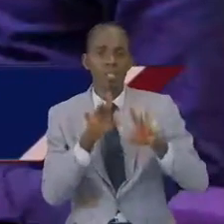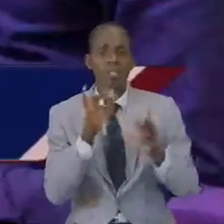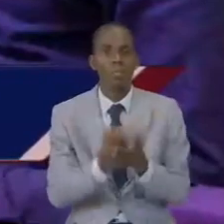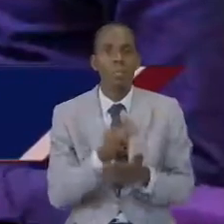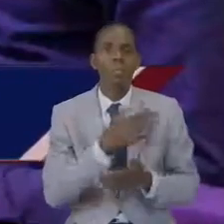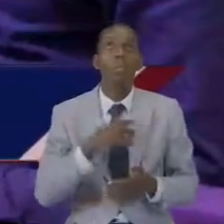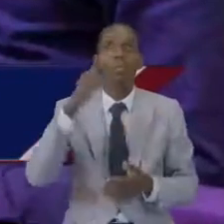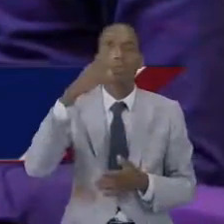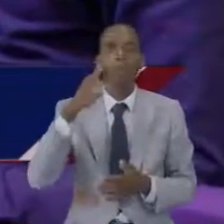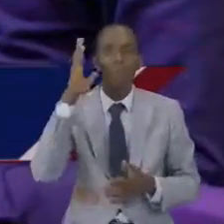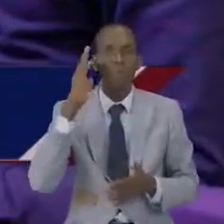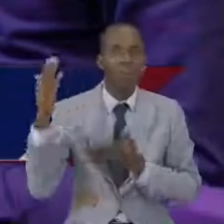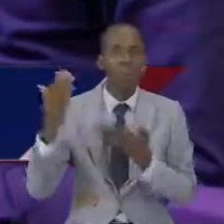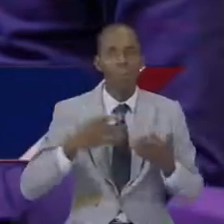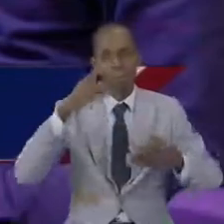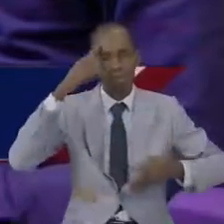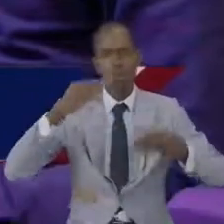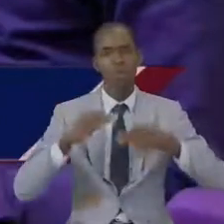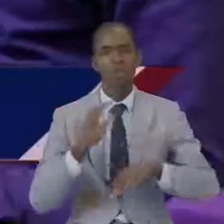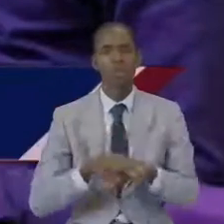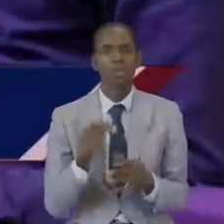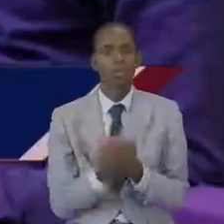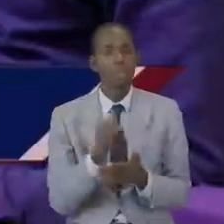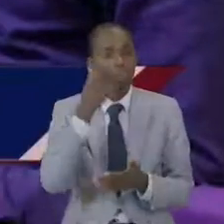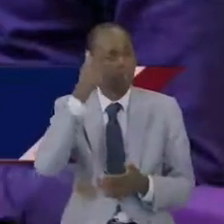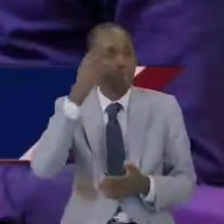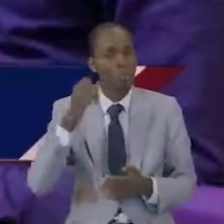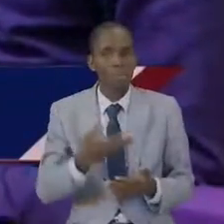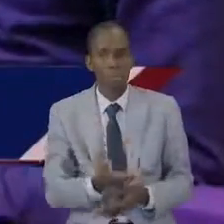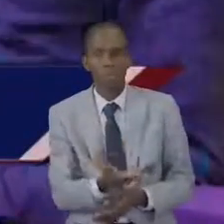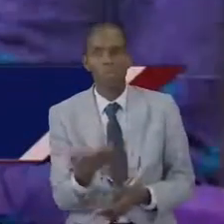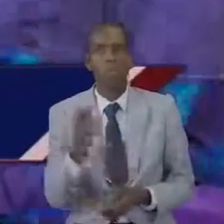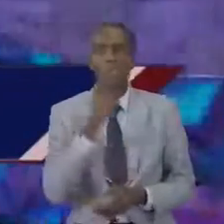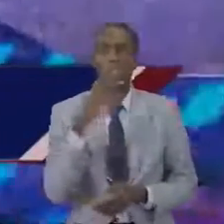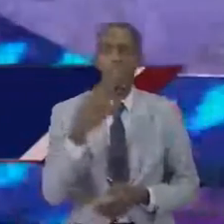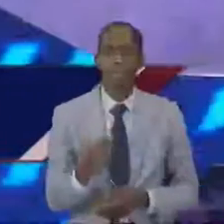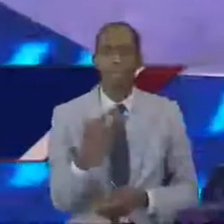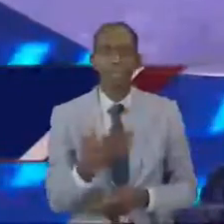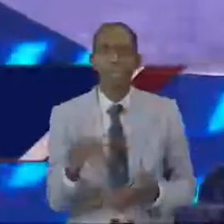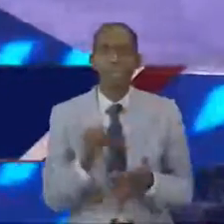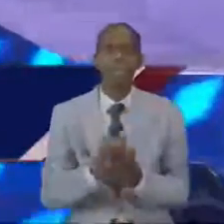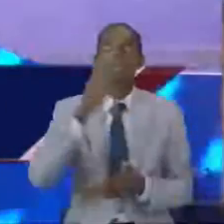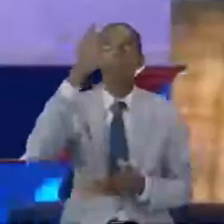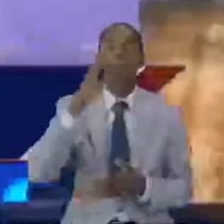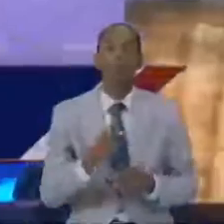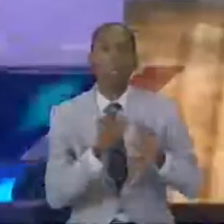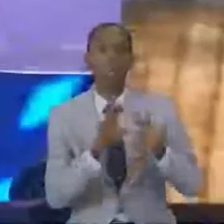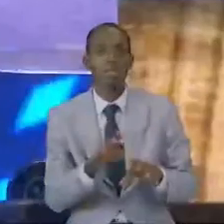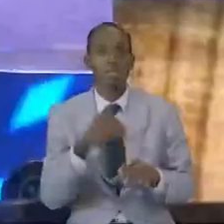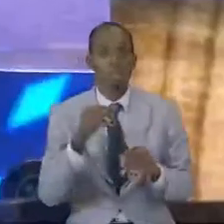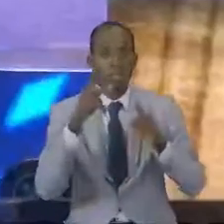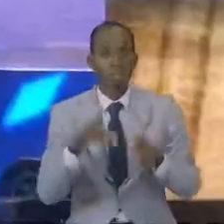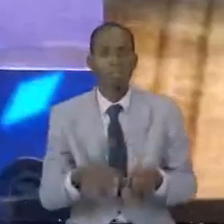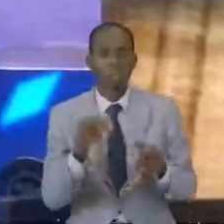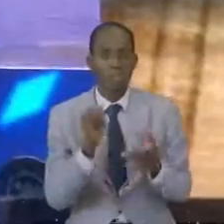va amener le jugement sur de tel comportement parce qu'il a des choses que Dieu et celui qui